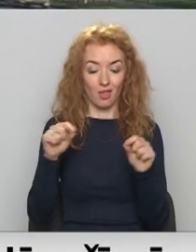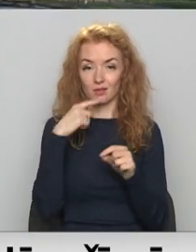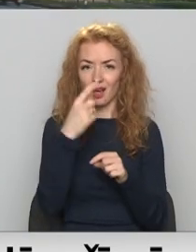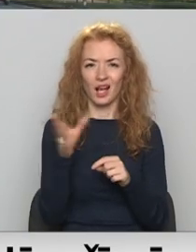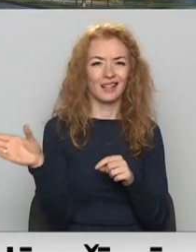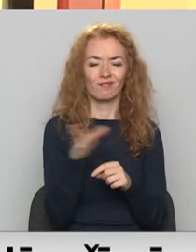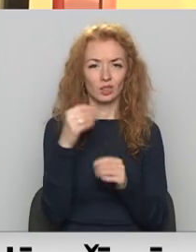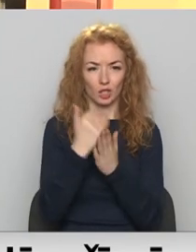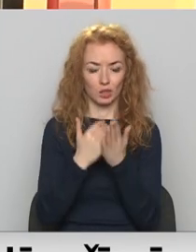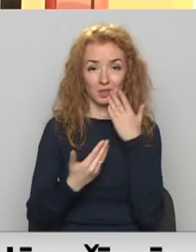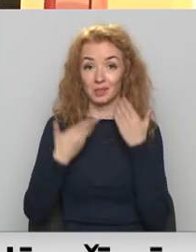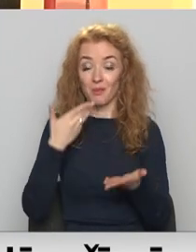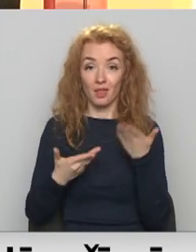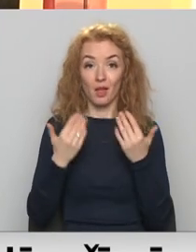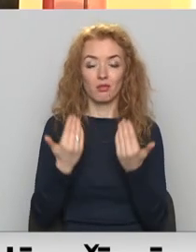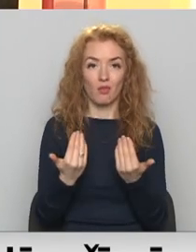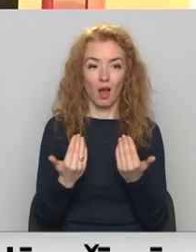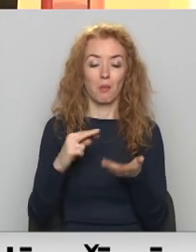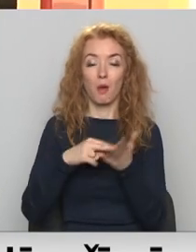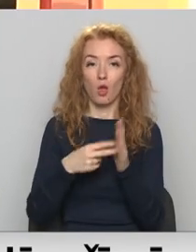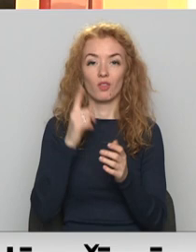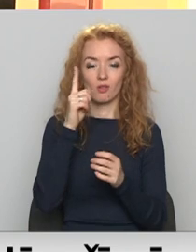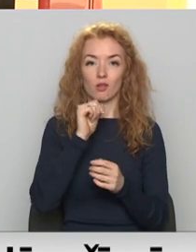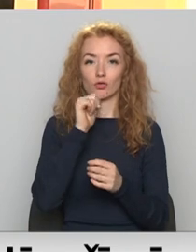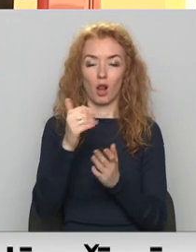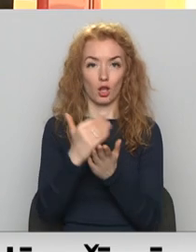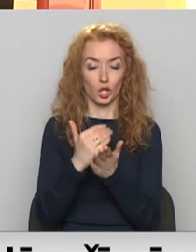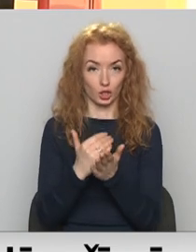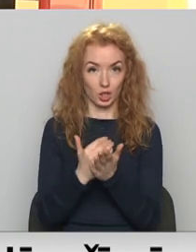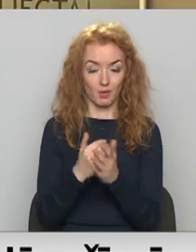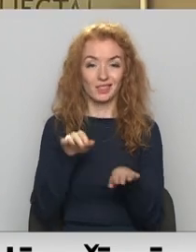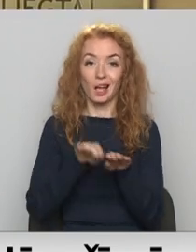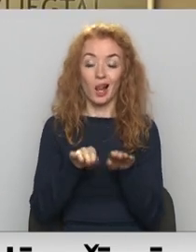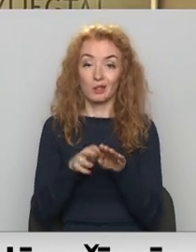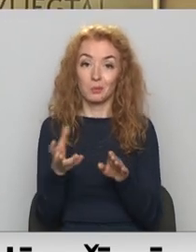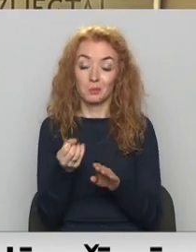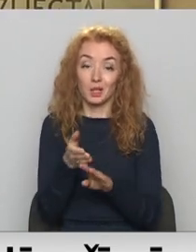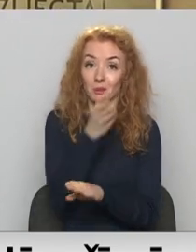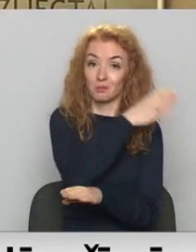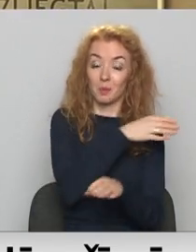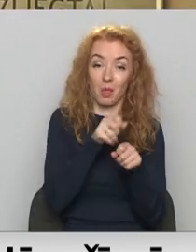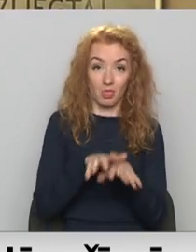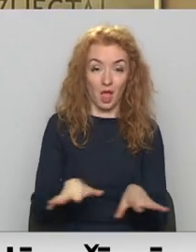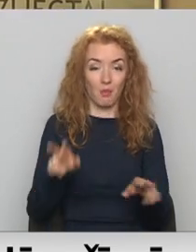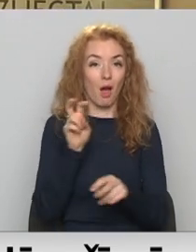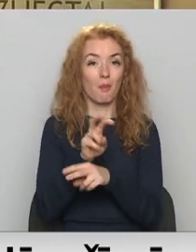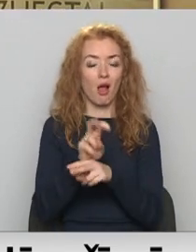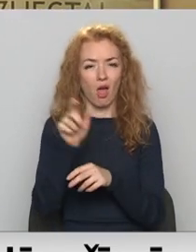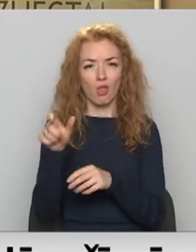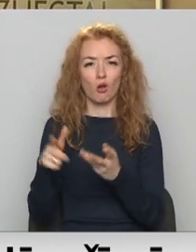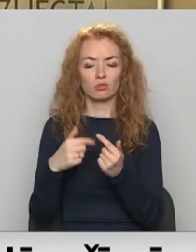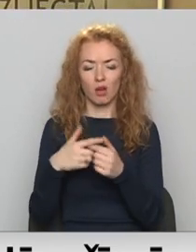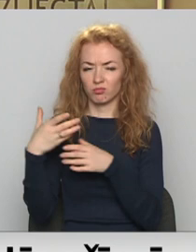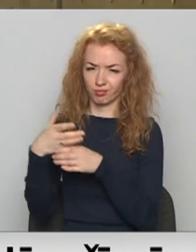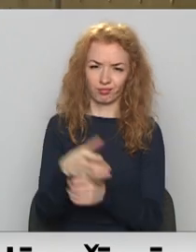visi režīmi. Pašlaik pasākumu plānot tikai zaļajā režīmā. Salīdzinot ar pirms pandēmijas laiku, apmeklētāju skaits gan sarucis